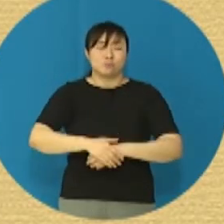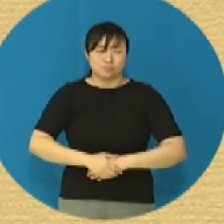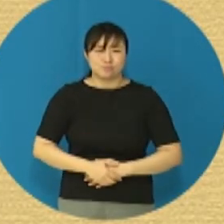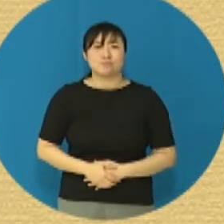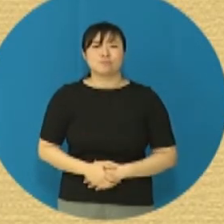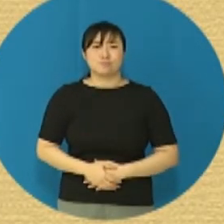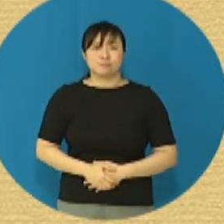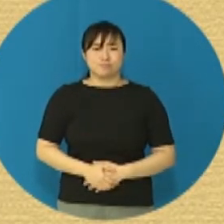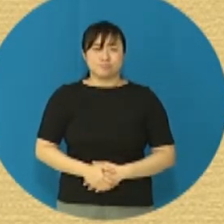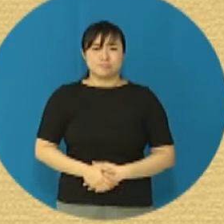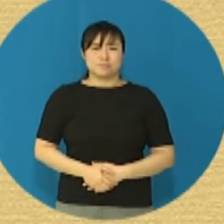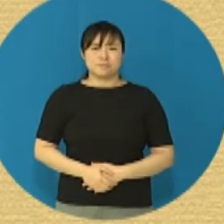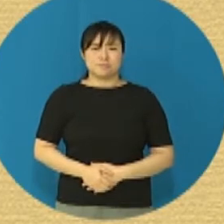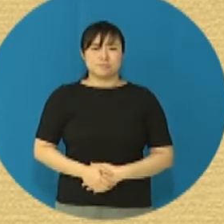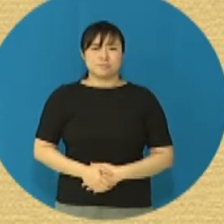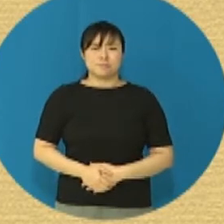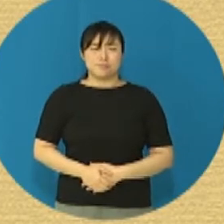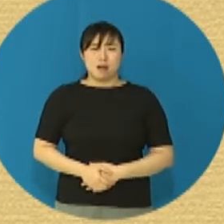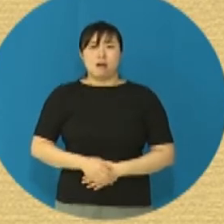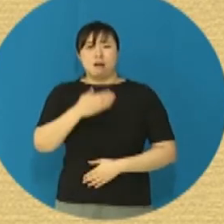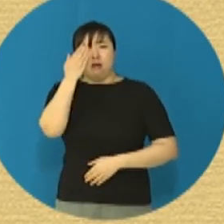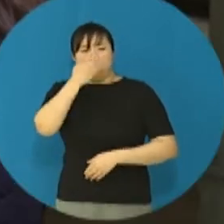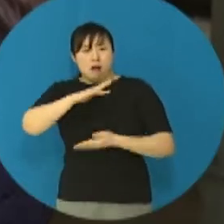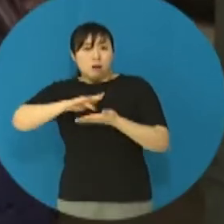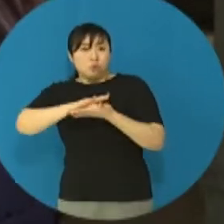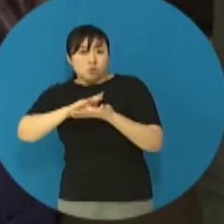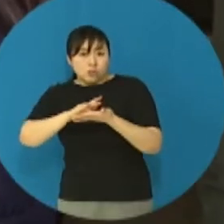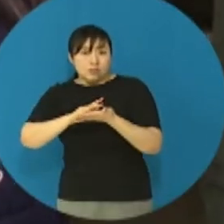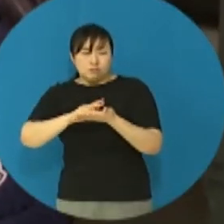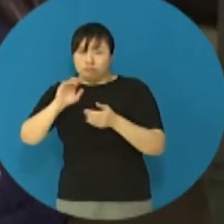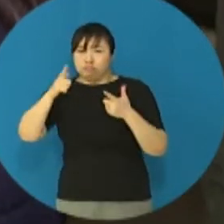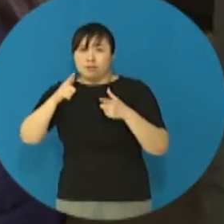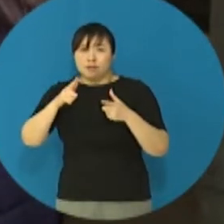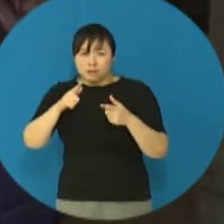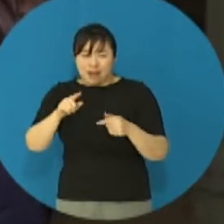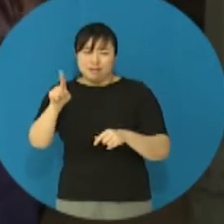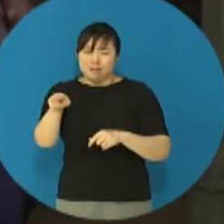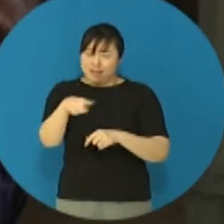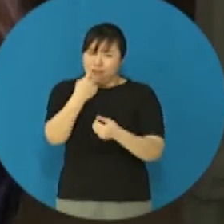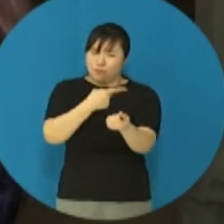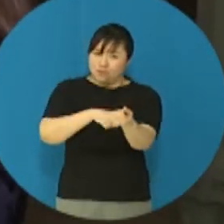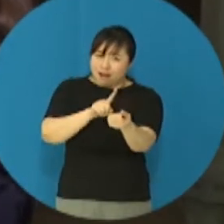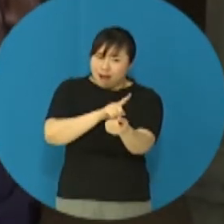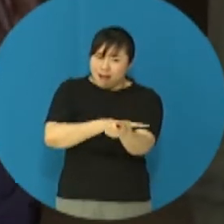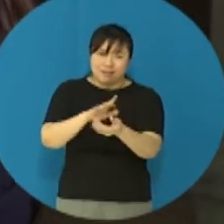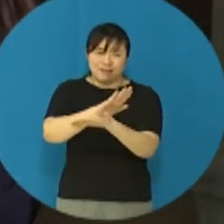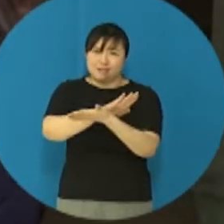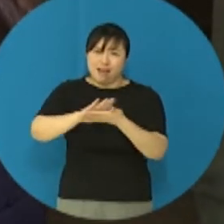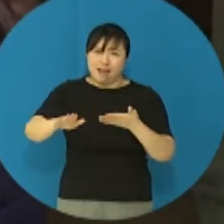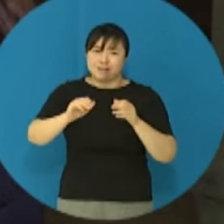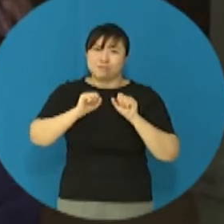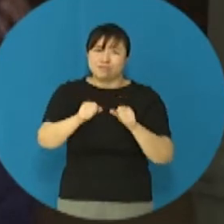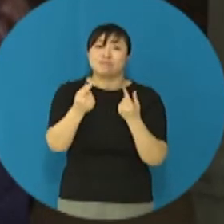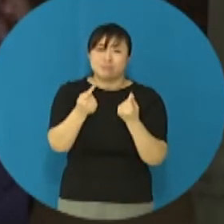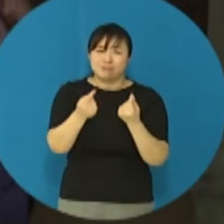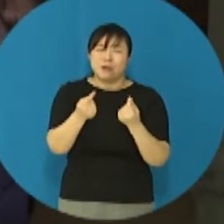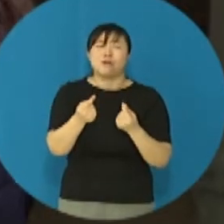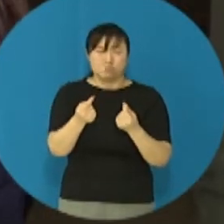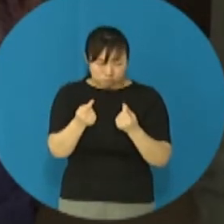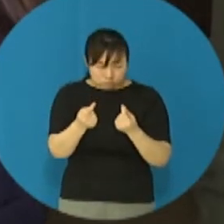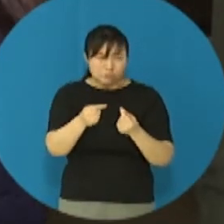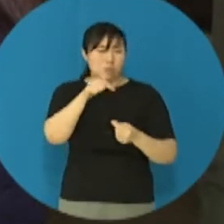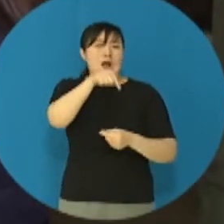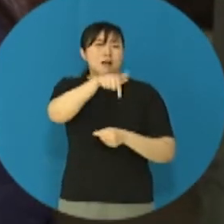わけですね。 はい、そうです。 薬ではなくて自然の微生物の力を借りて水をきれいに吹き出しているんですね。 はい、それが下水処理の特徴